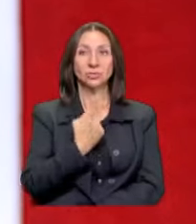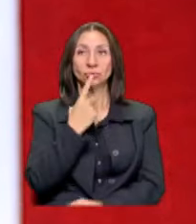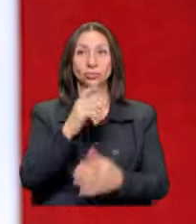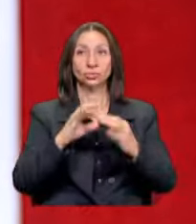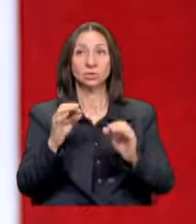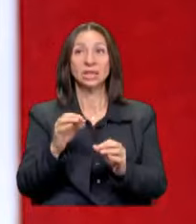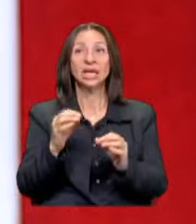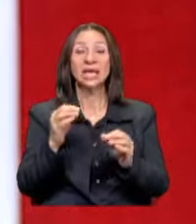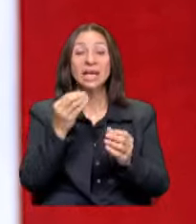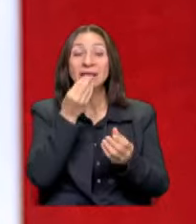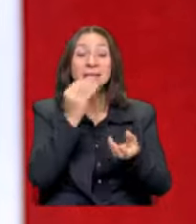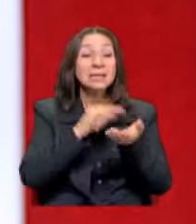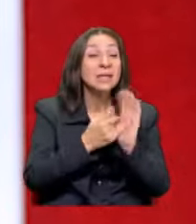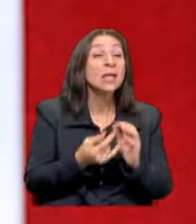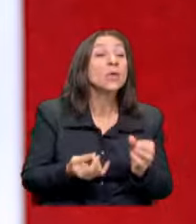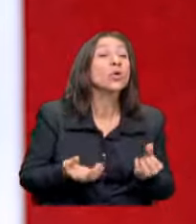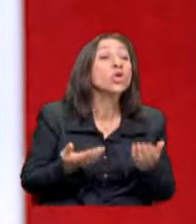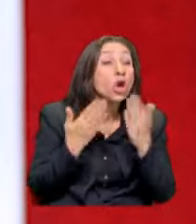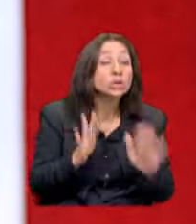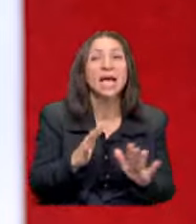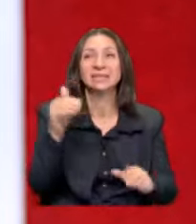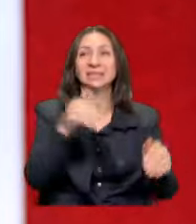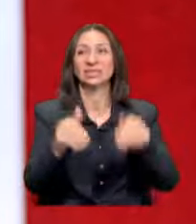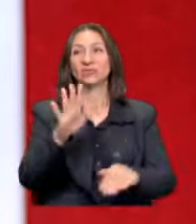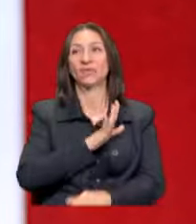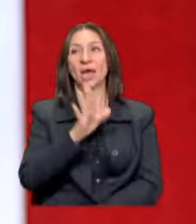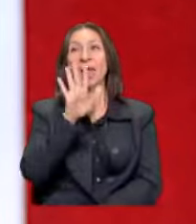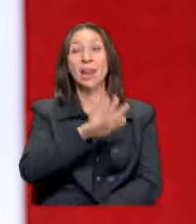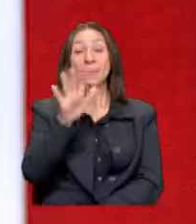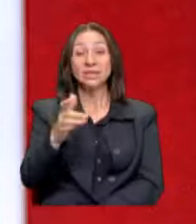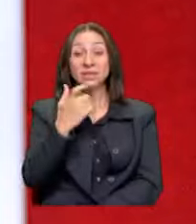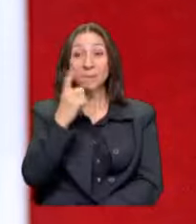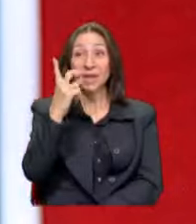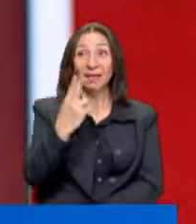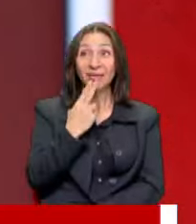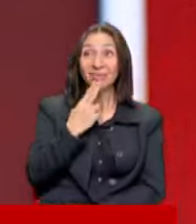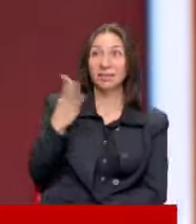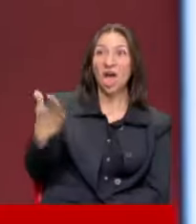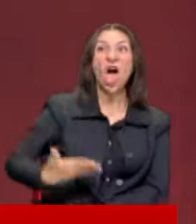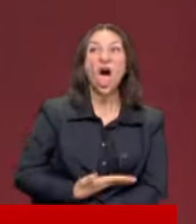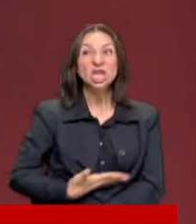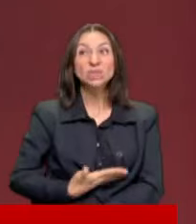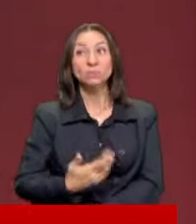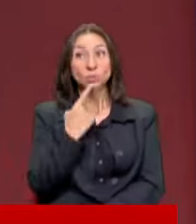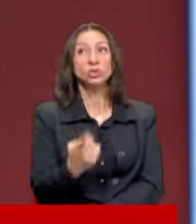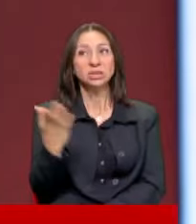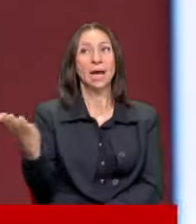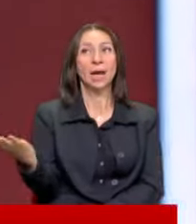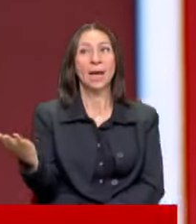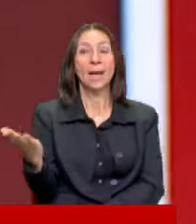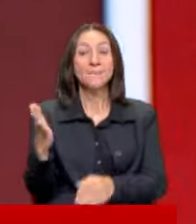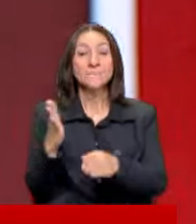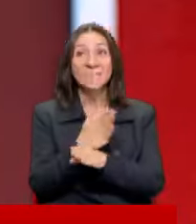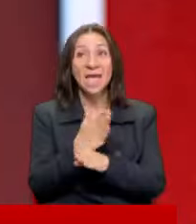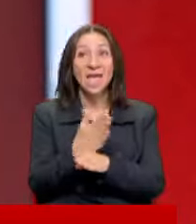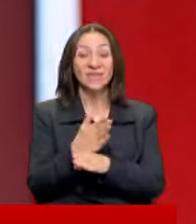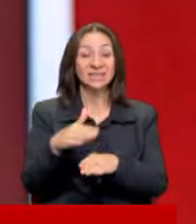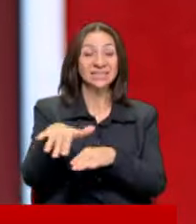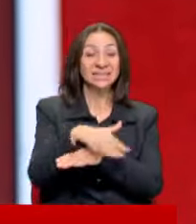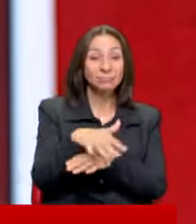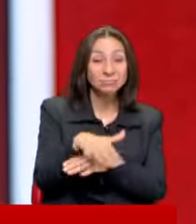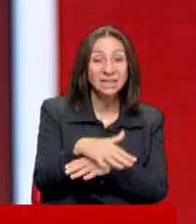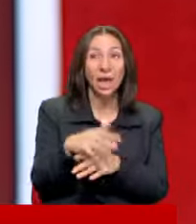söyleyeceğim geçim yoksa seçim var Eğer bu ülkede 55 yaşındaki bir kadın açım diyorsa meyve